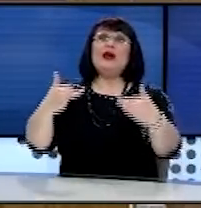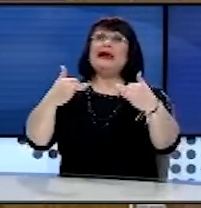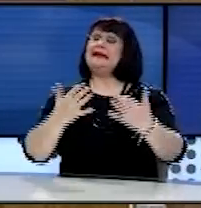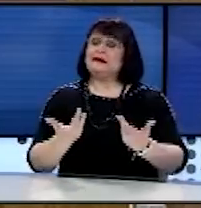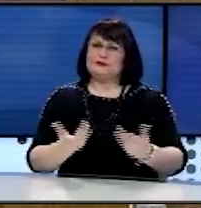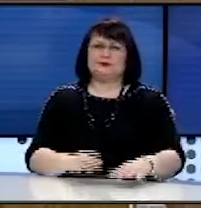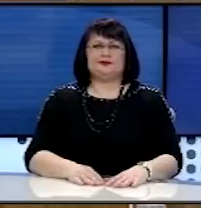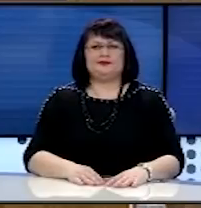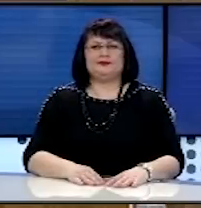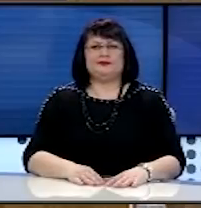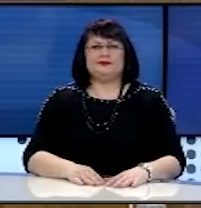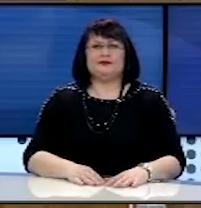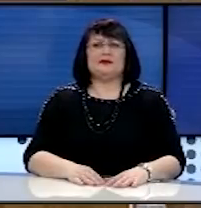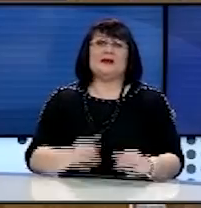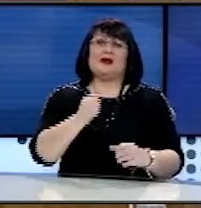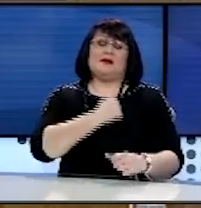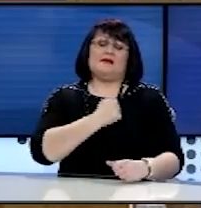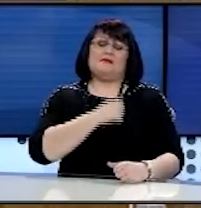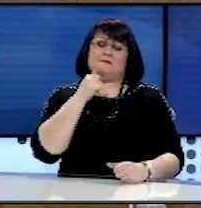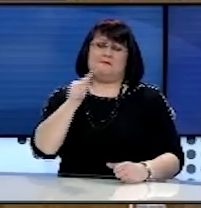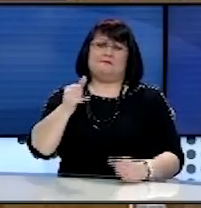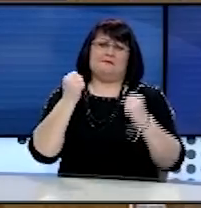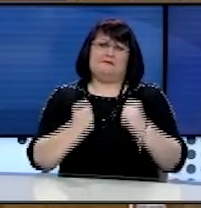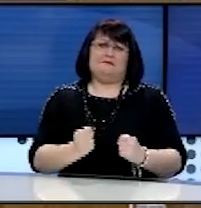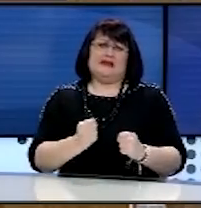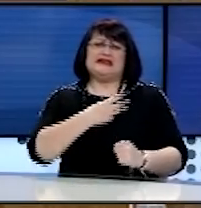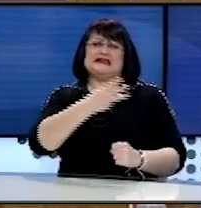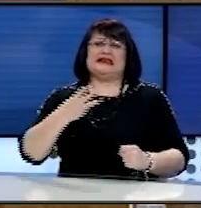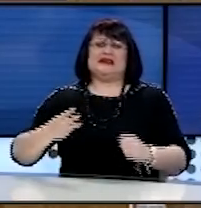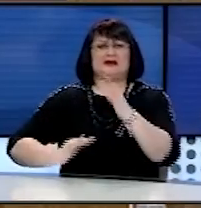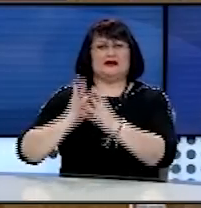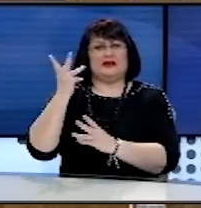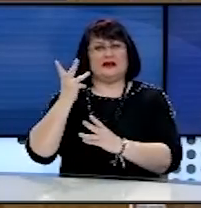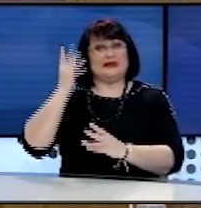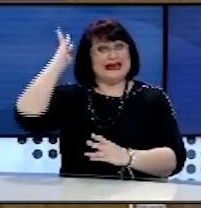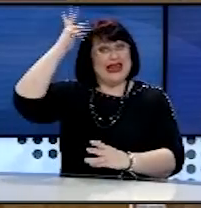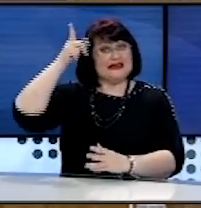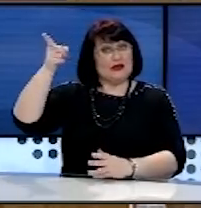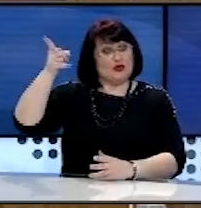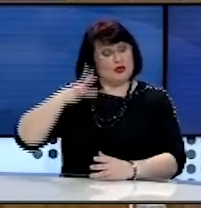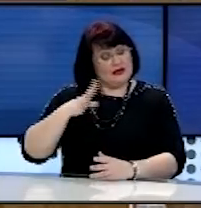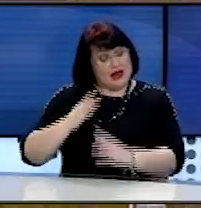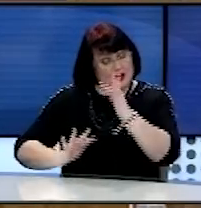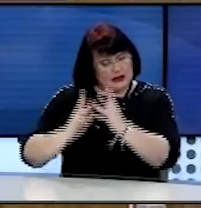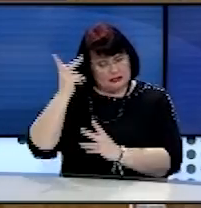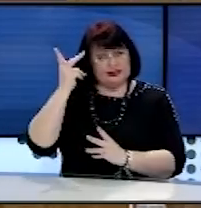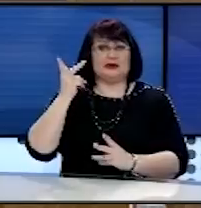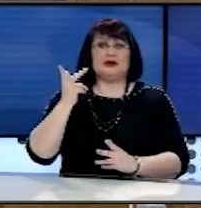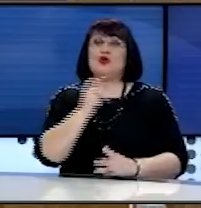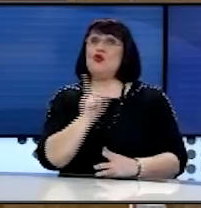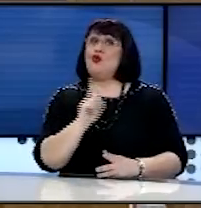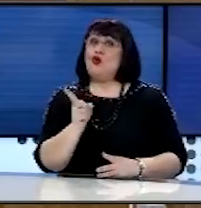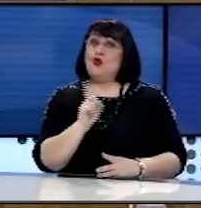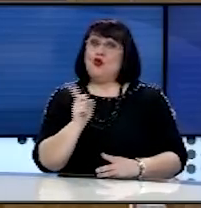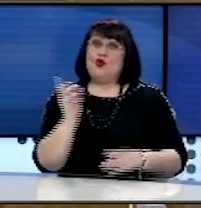εξής. Ήταν πάγια θέση του ΣΥΡΙΖΑ η αναβάθμιση της Αλεξανδρούπολης, όχι όμως να